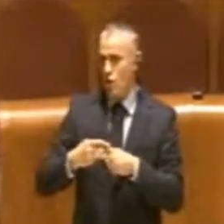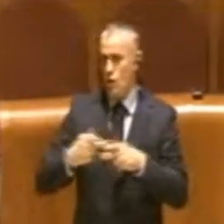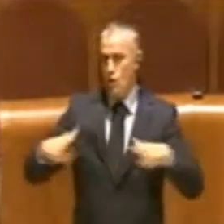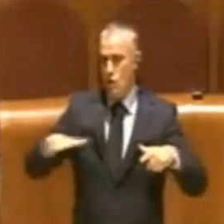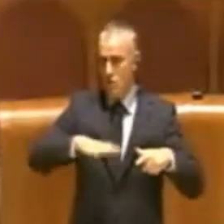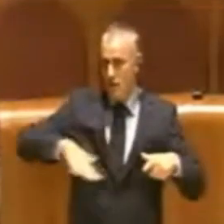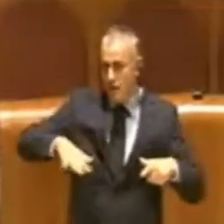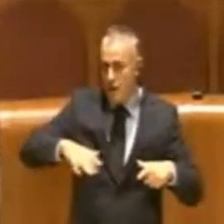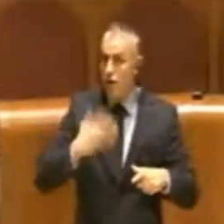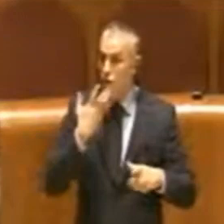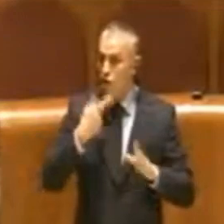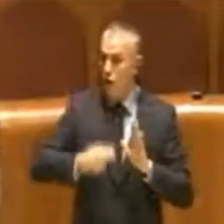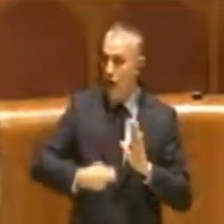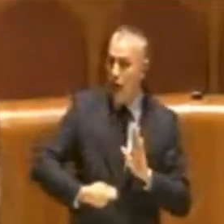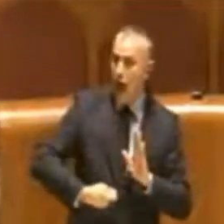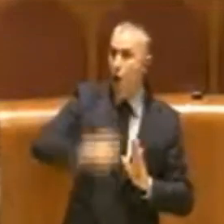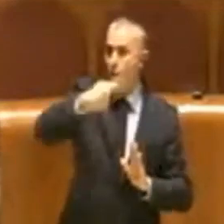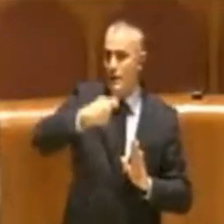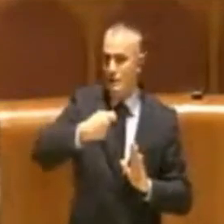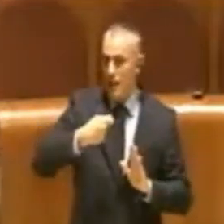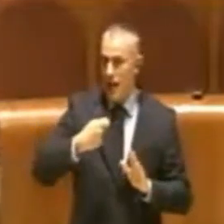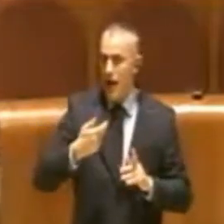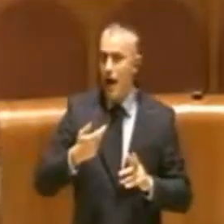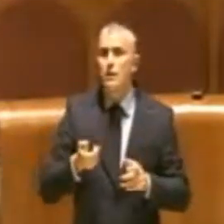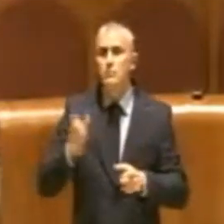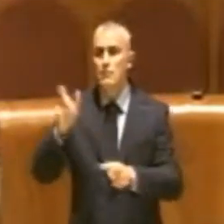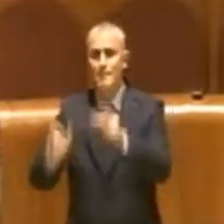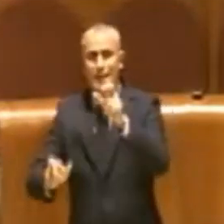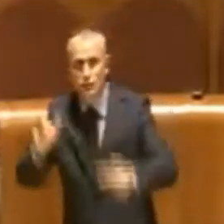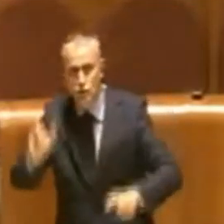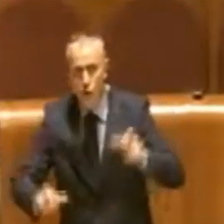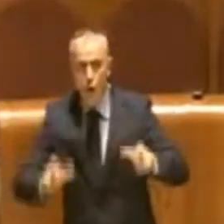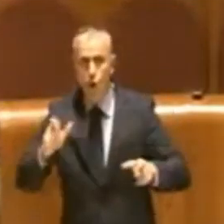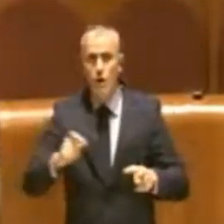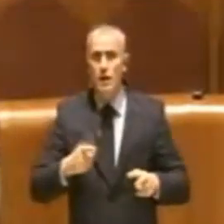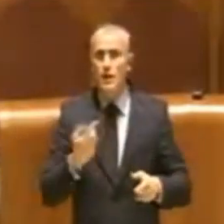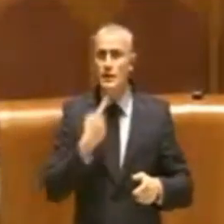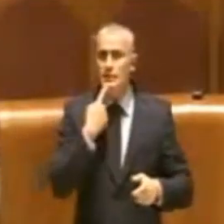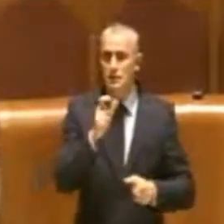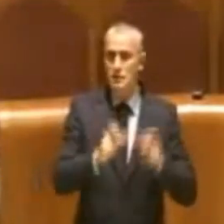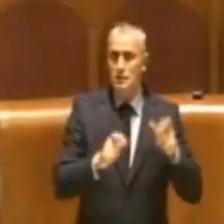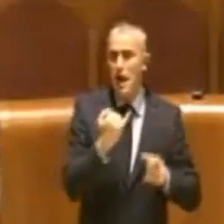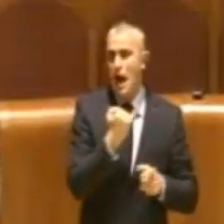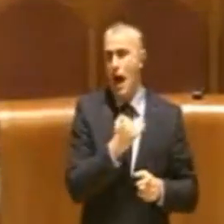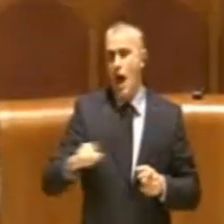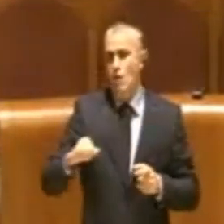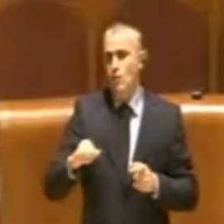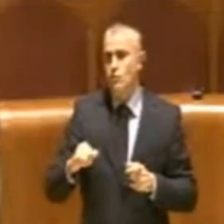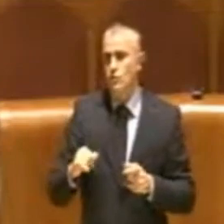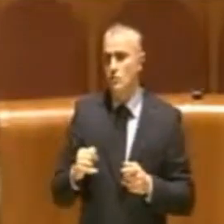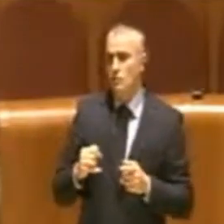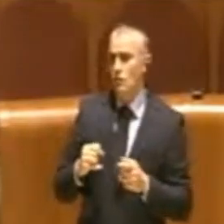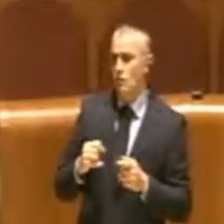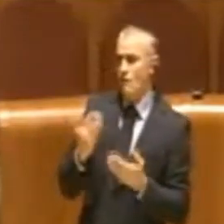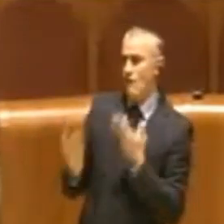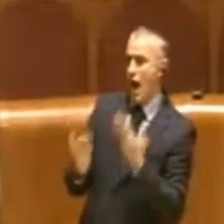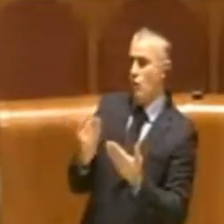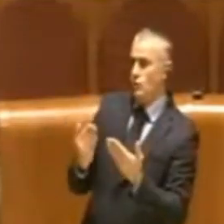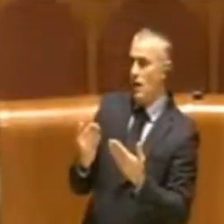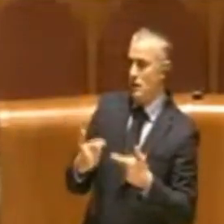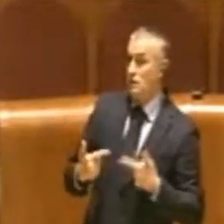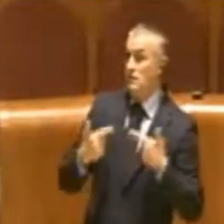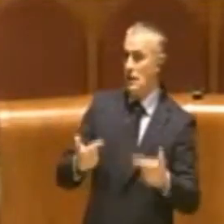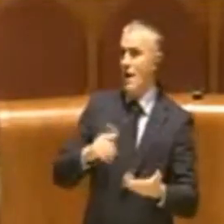modo rilevante il peso con cui i cittadini e gli altri utenti finali partecipano al processo di misurazione.